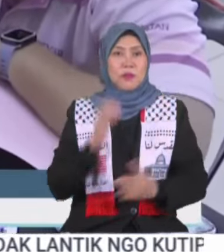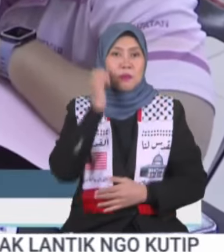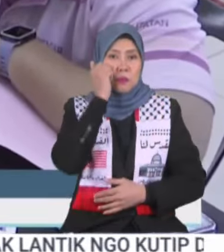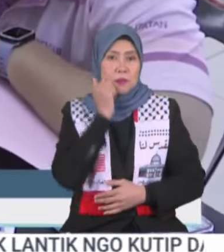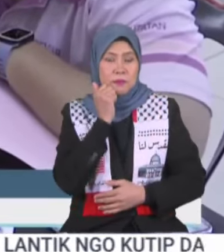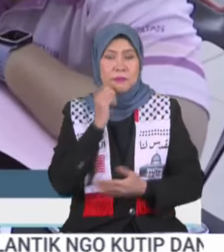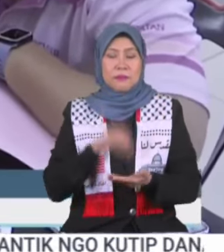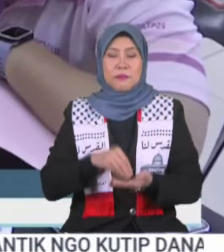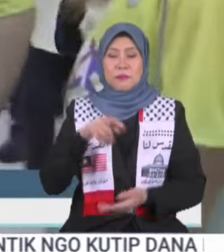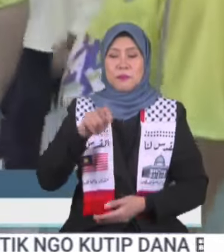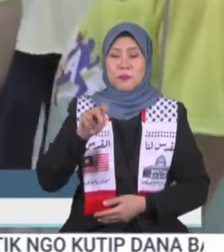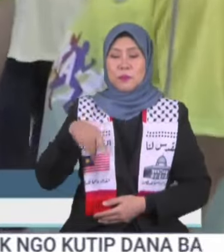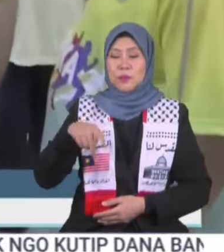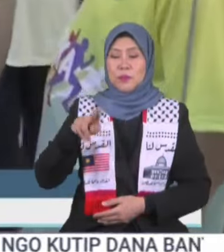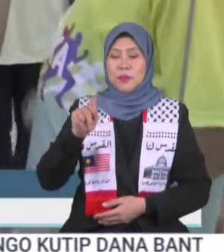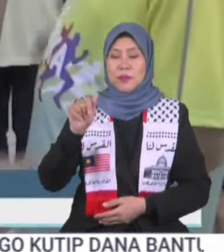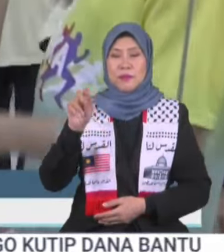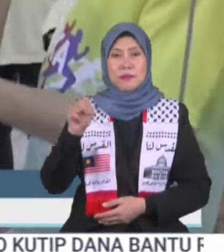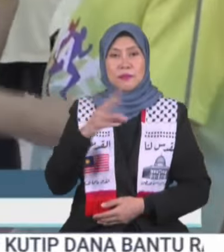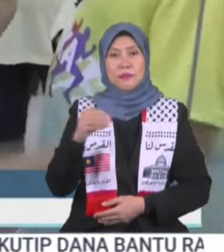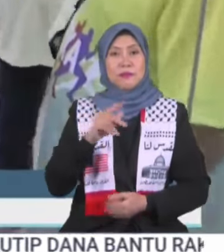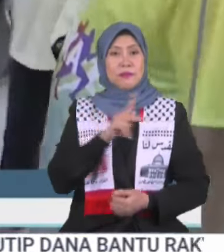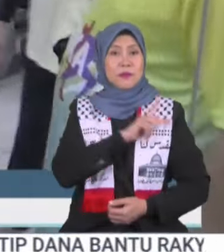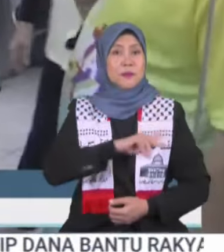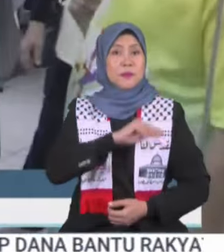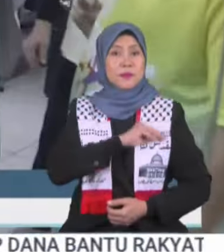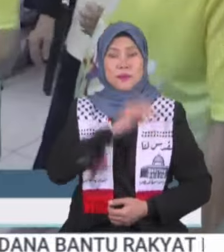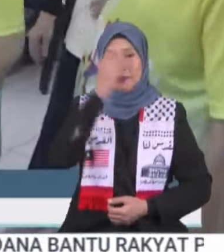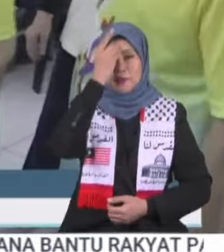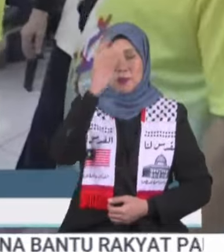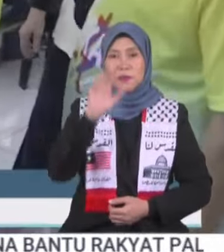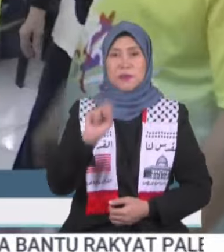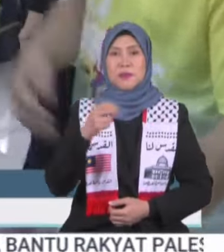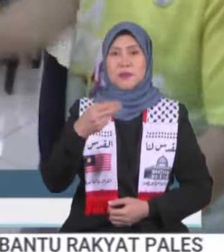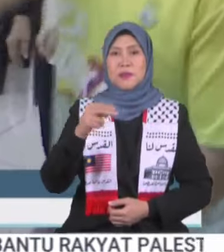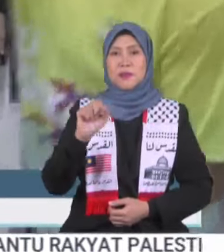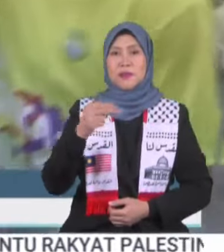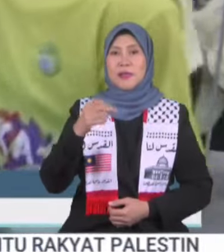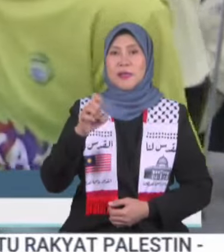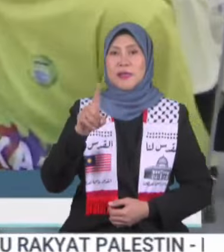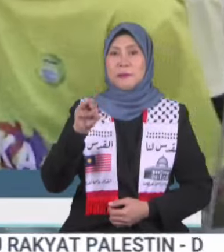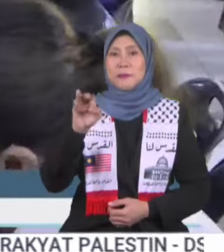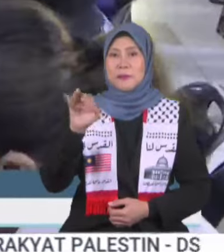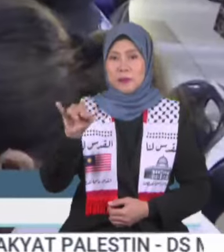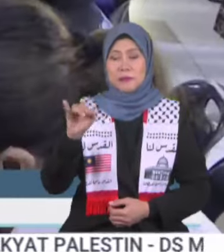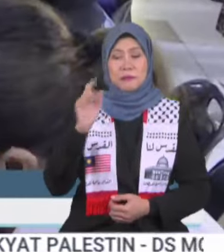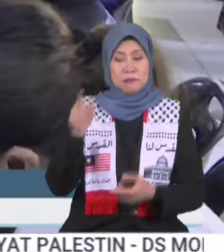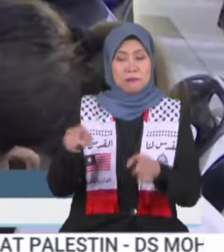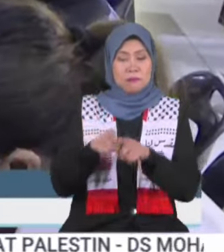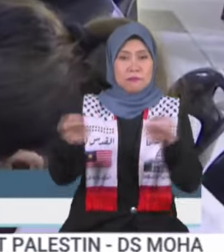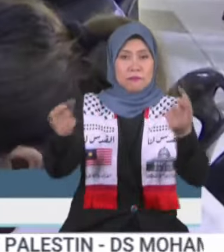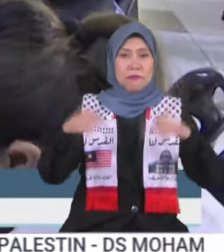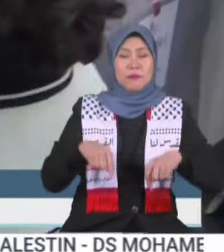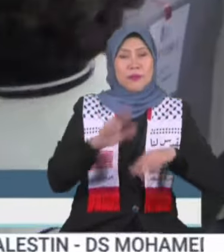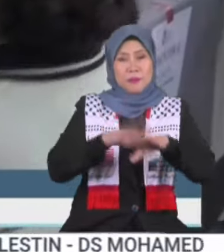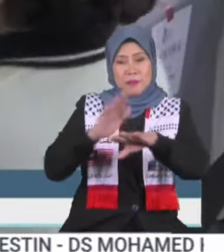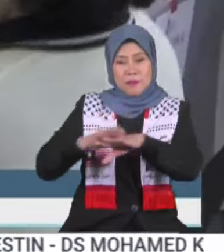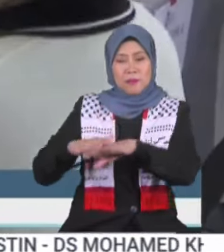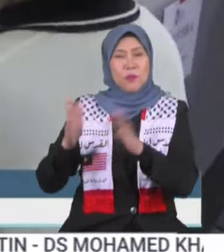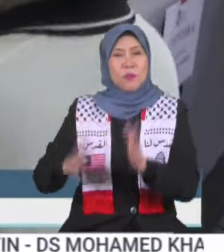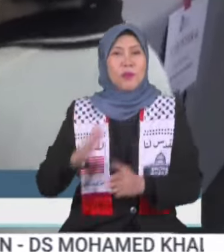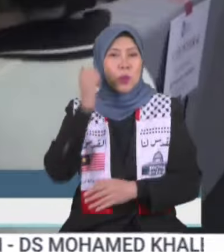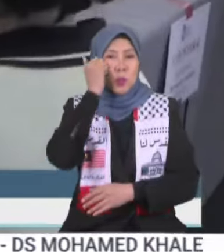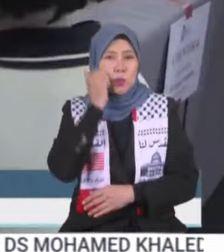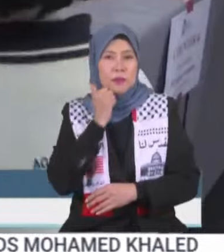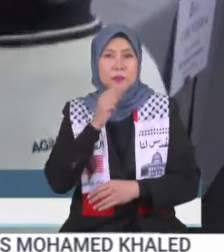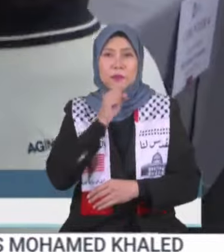putatan yang turut dihadiri timbalan ketua menteri Datuk shahelmi Yahya Dalam pada itu beliau turut mengajak warga emas berumur